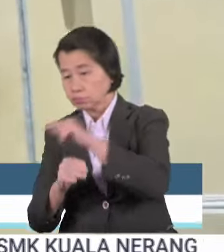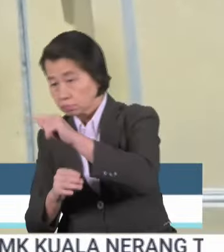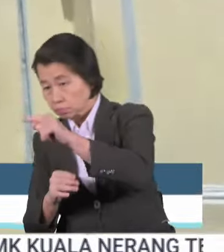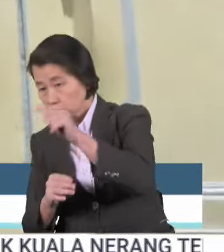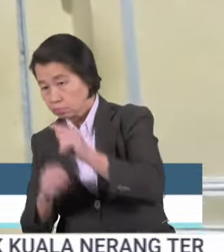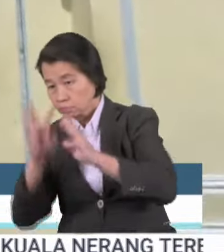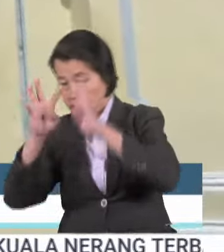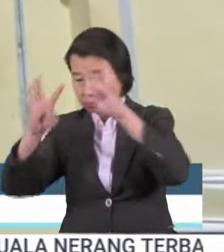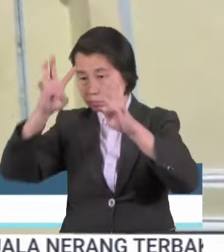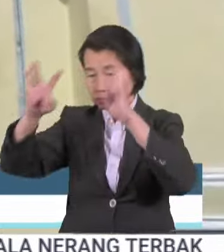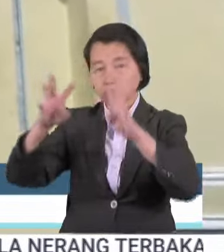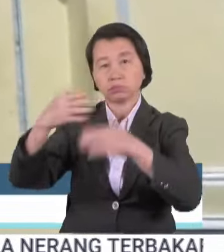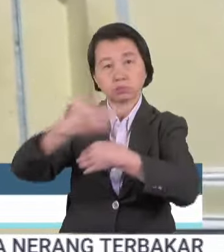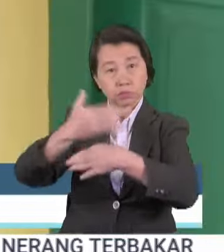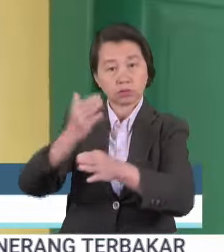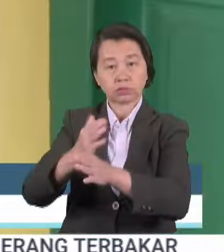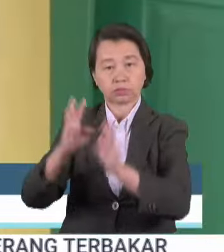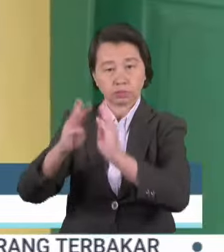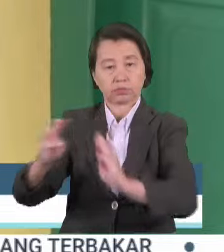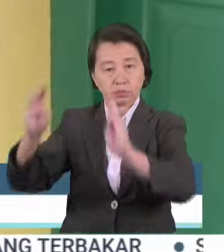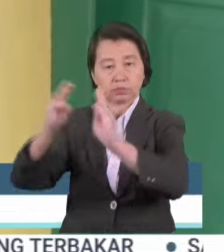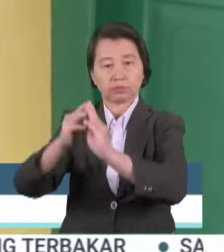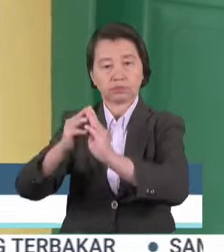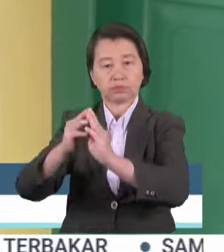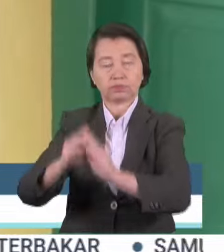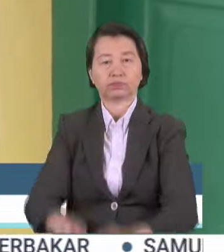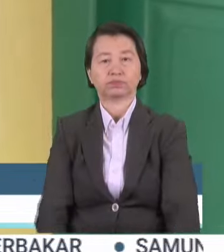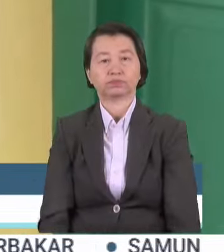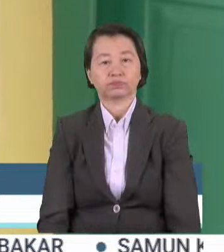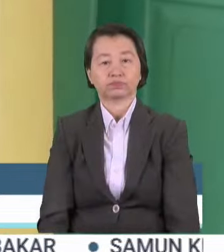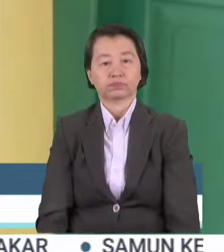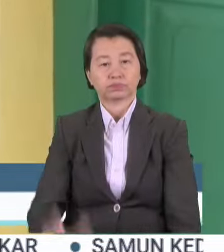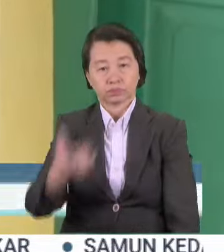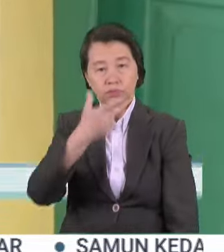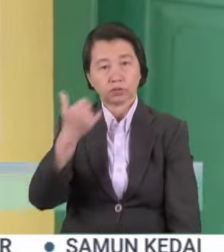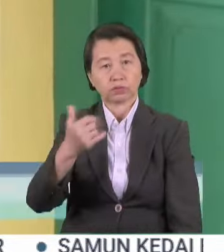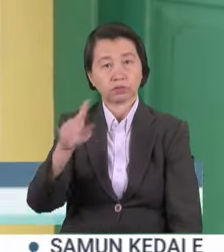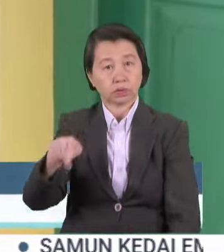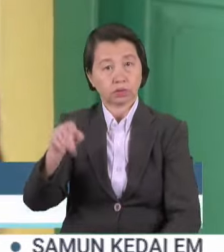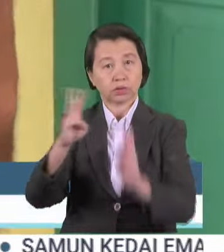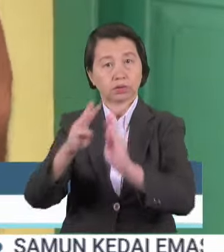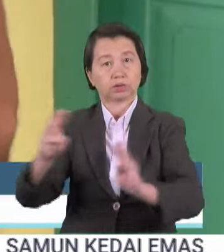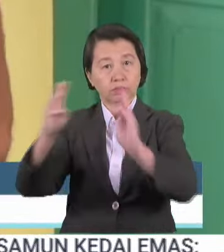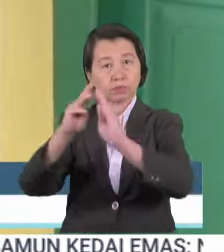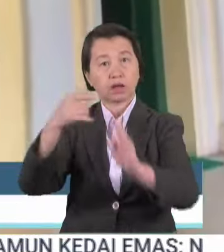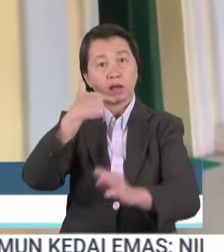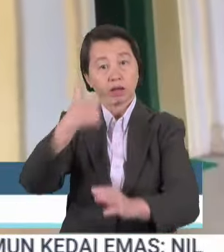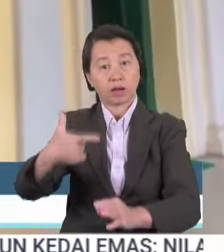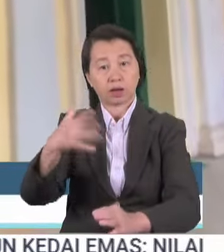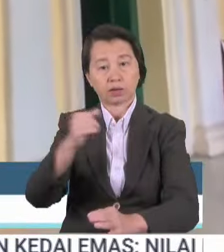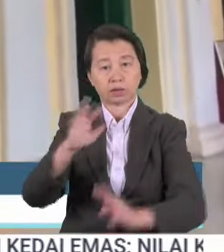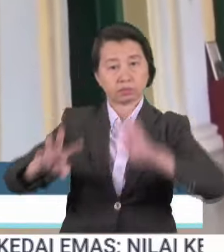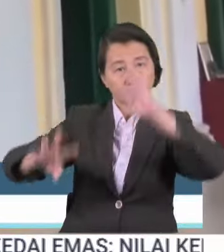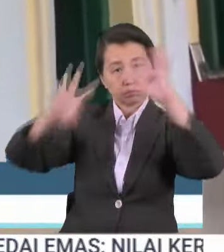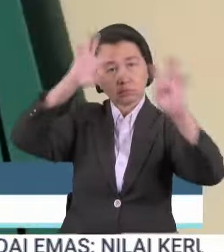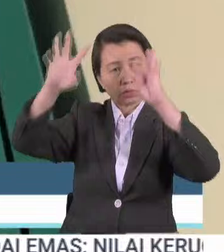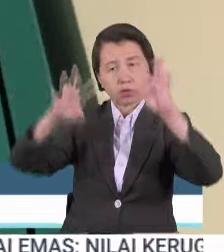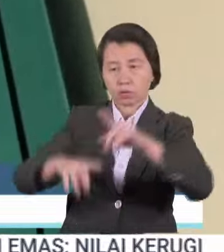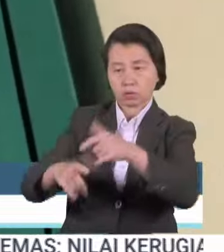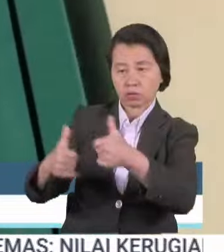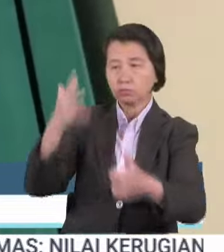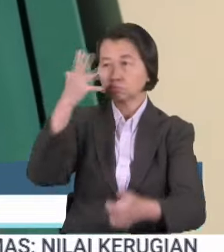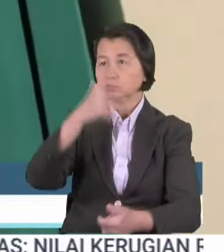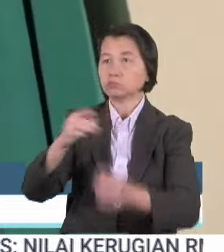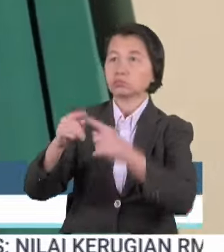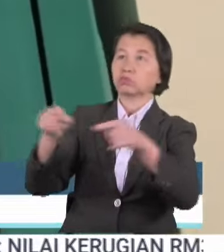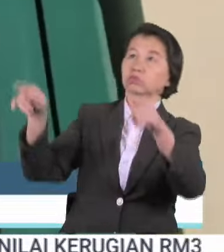reka bentuknya. Saya rasa menarik pasal masjid ini terlalu lama. Dalam kebentuk dia pun cukup